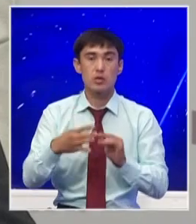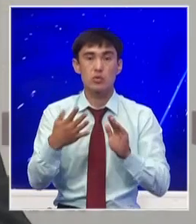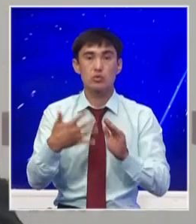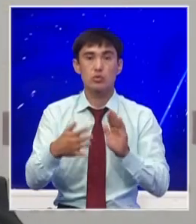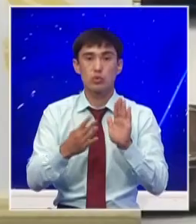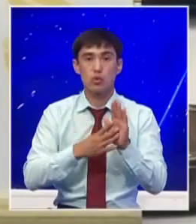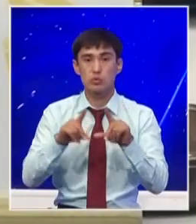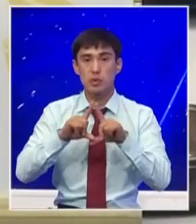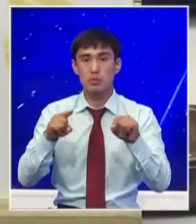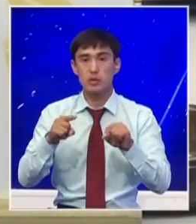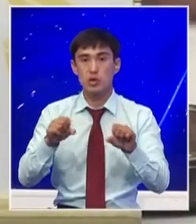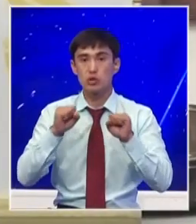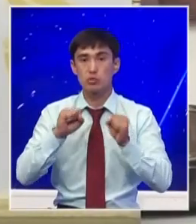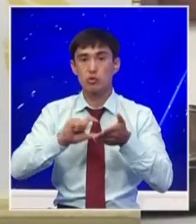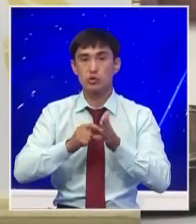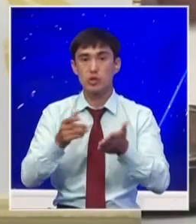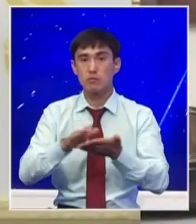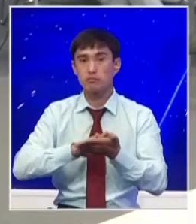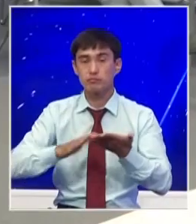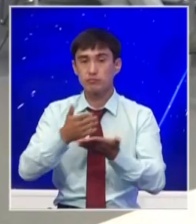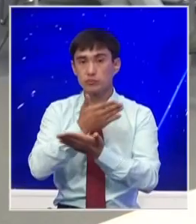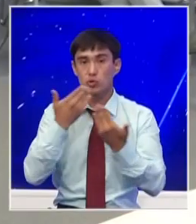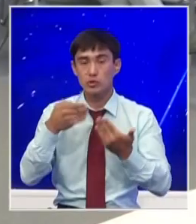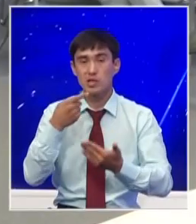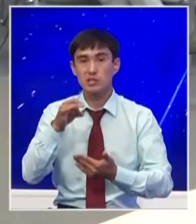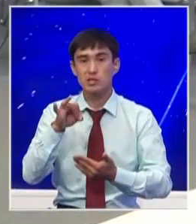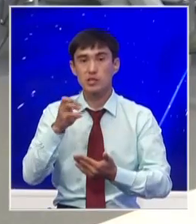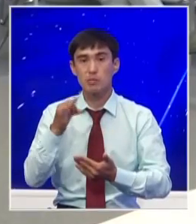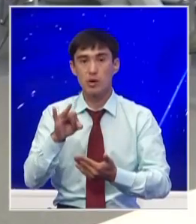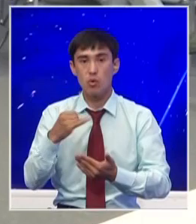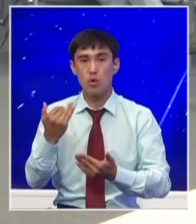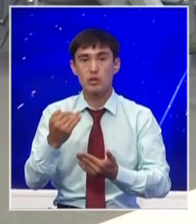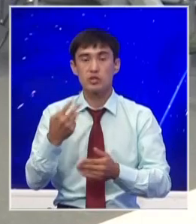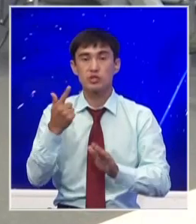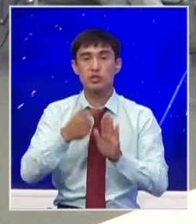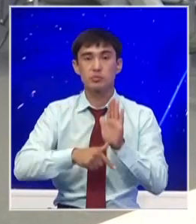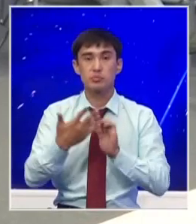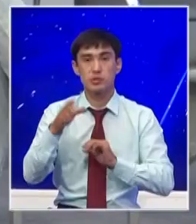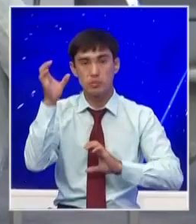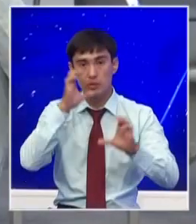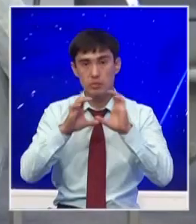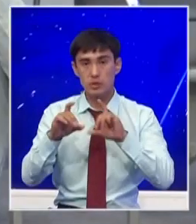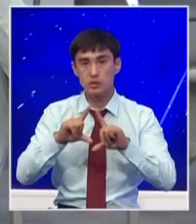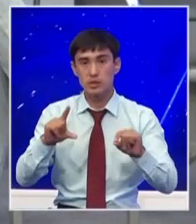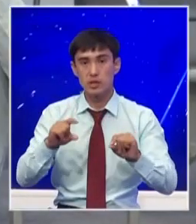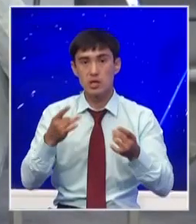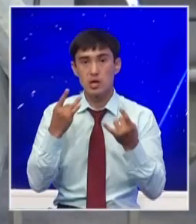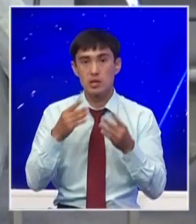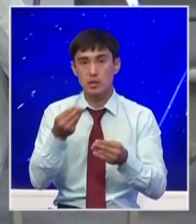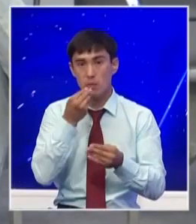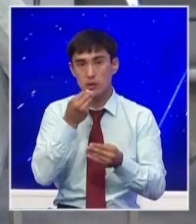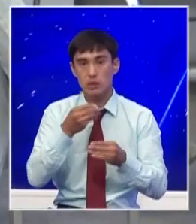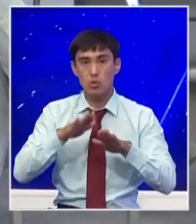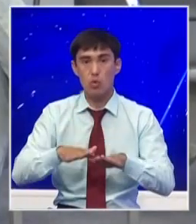Сондай-ақ 59 мекемеде спорт зал мүлдем жоқ, дейді Ержан Жиренбай. Оған қоса қоса 75 білім беру нысанда қарапайым